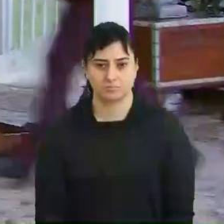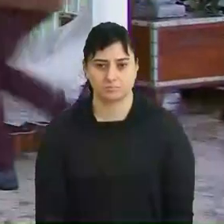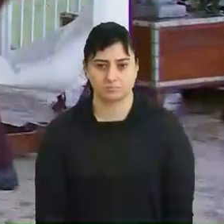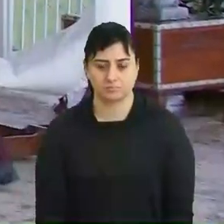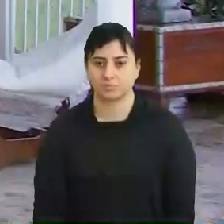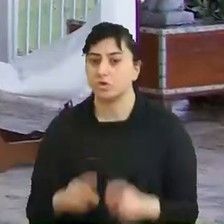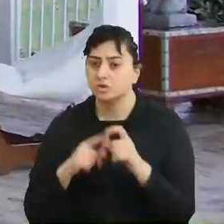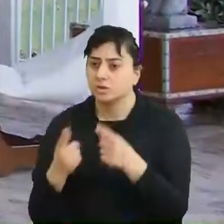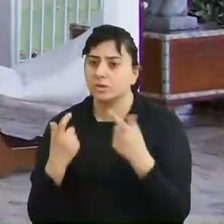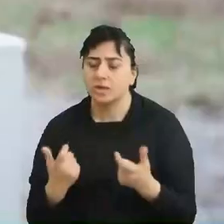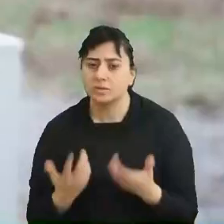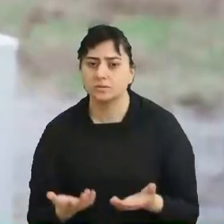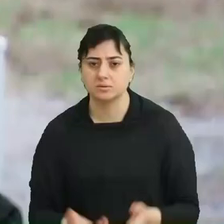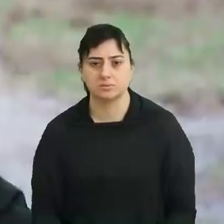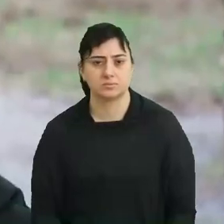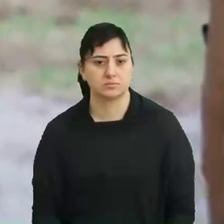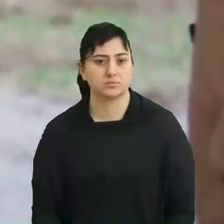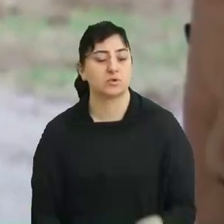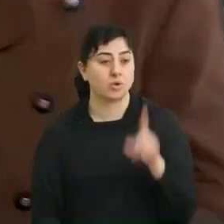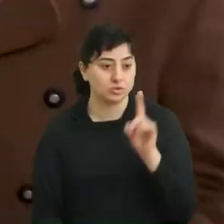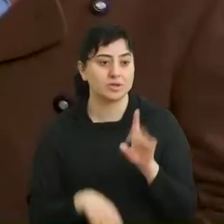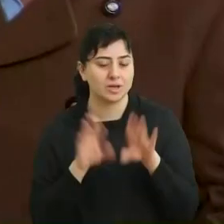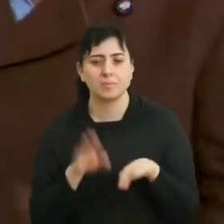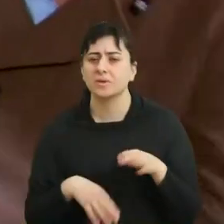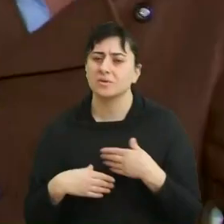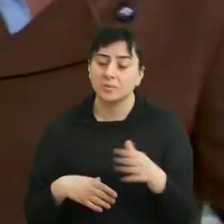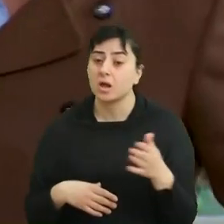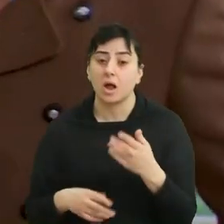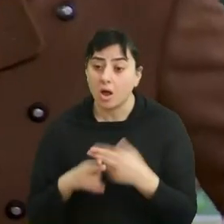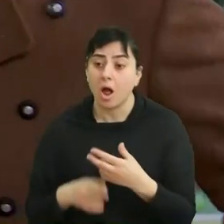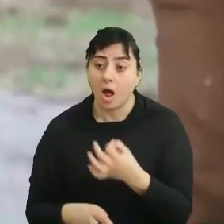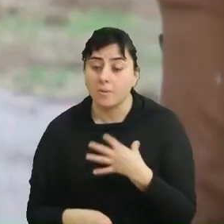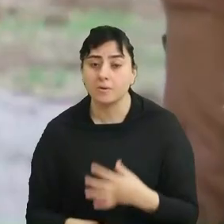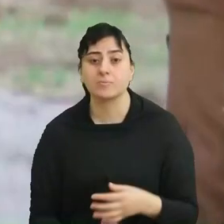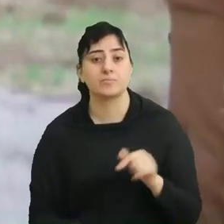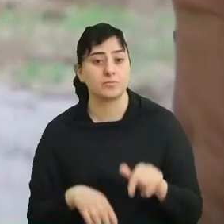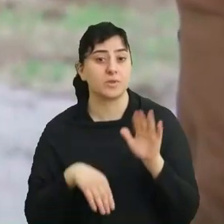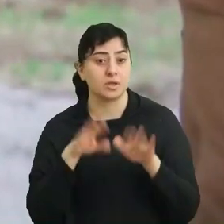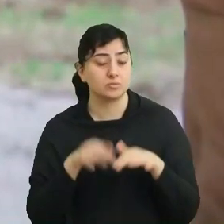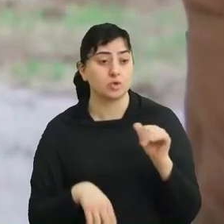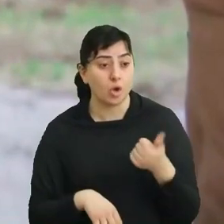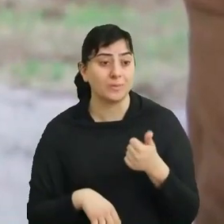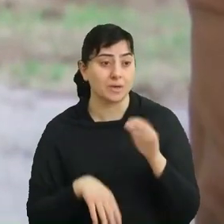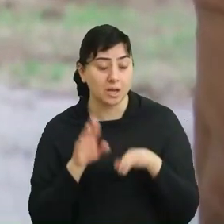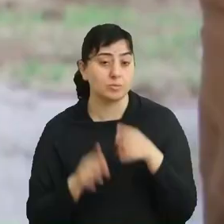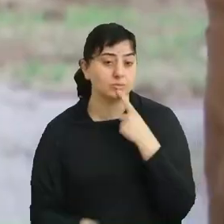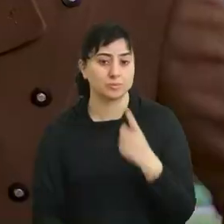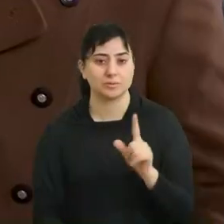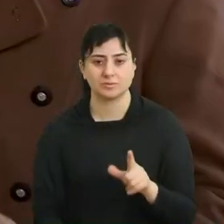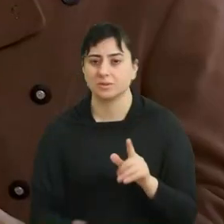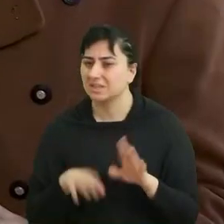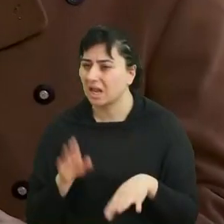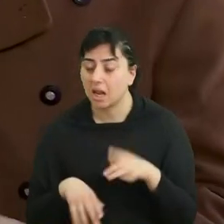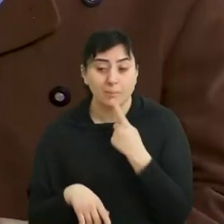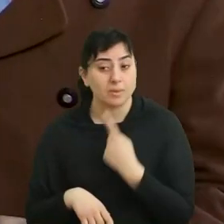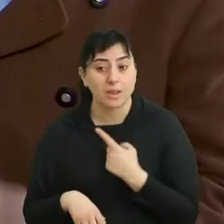Şükrü, Şükrü neredesin, ne haber? Önce reklamlar. Bırak şimdi reklamı, hemen habere geç Şükrü. Bu reklam çok önemli, önce reklamı söylemem lazım.